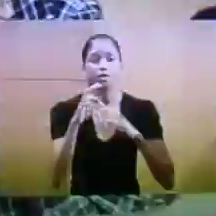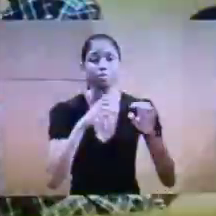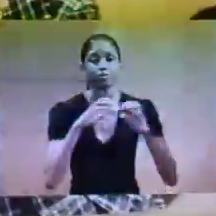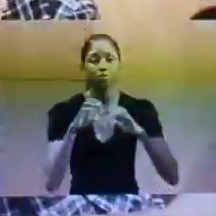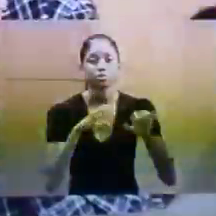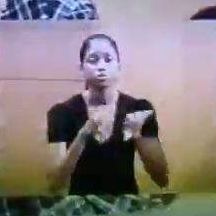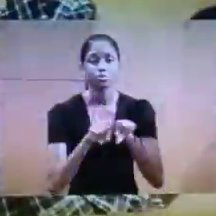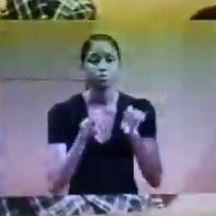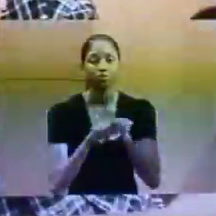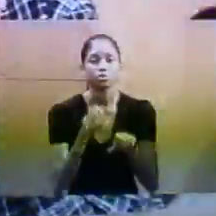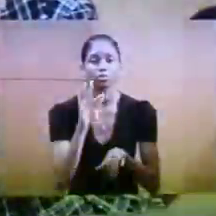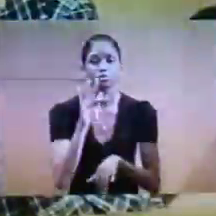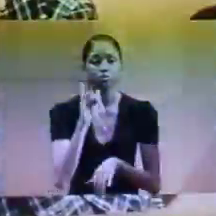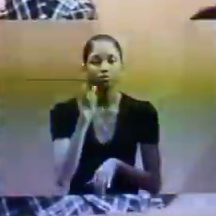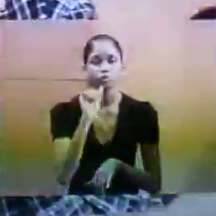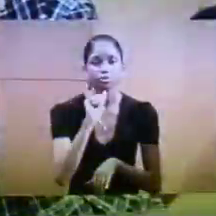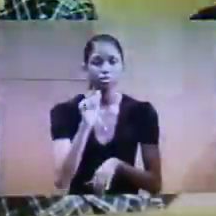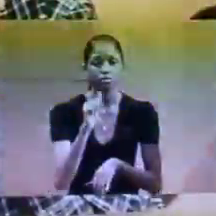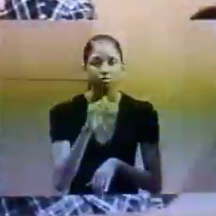FIRT,